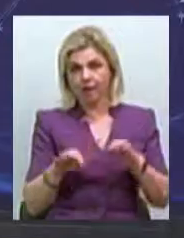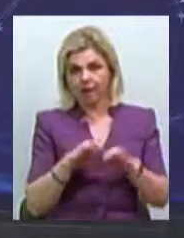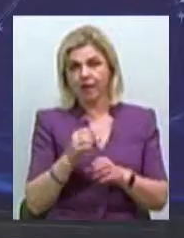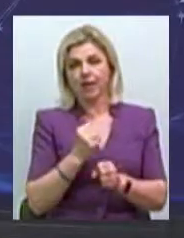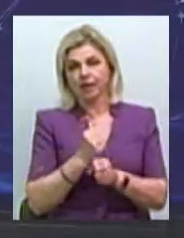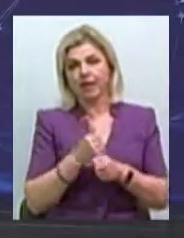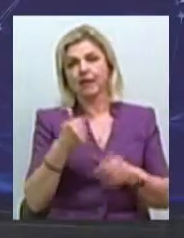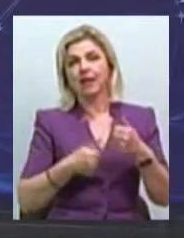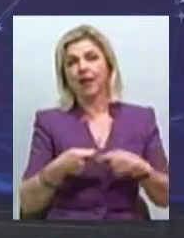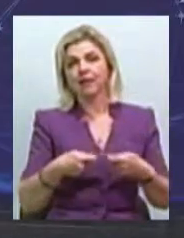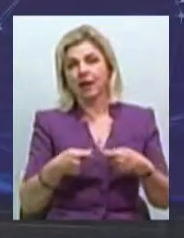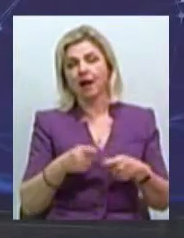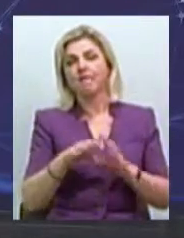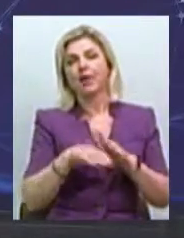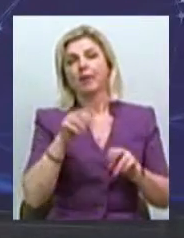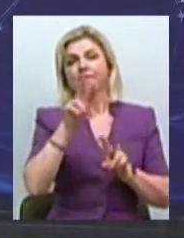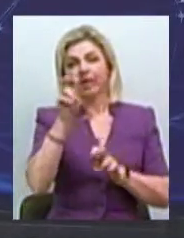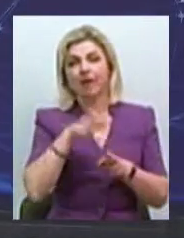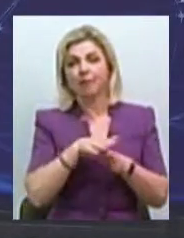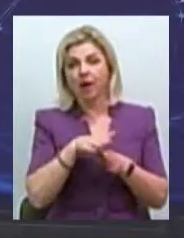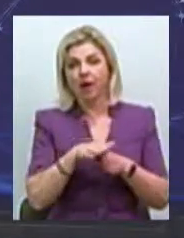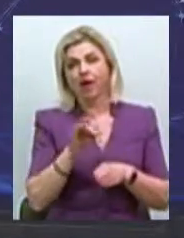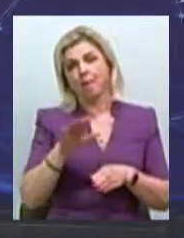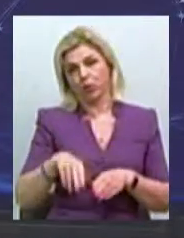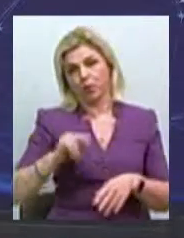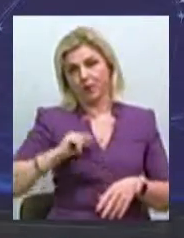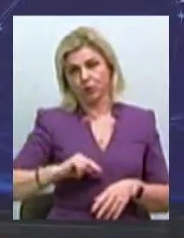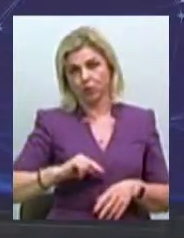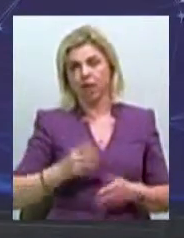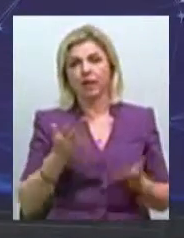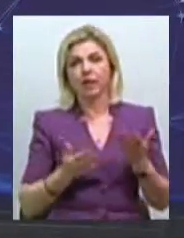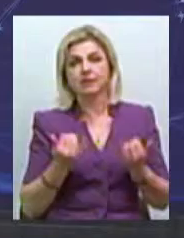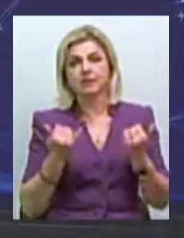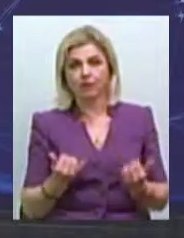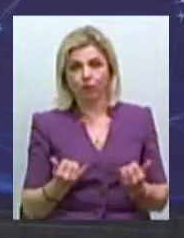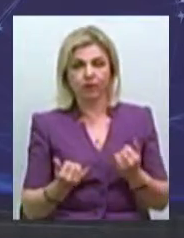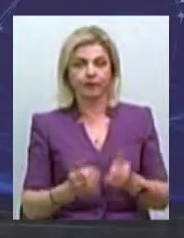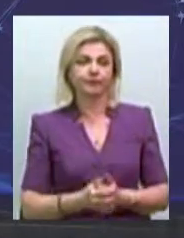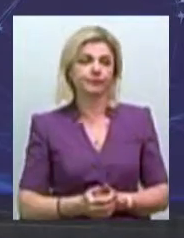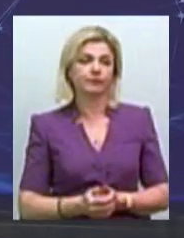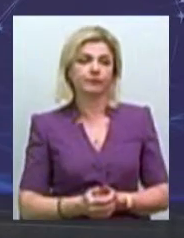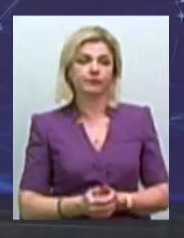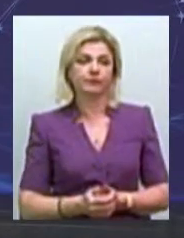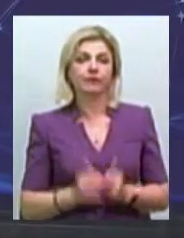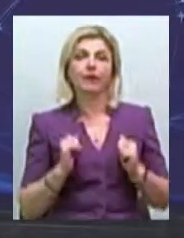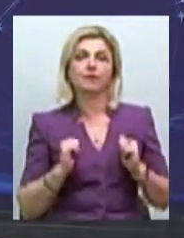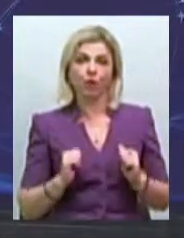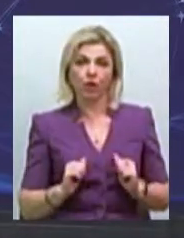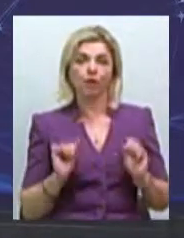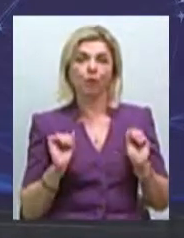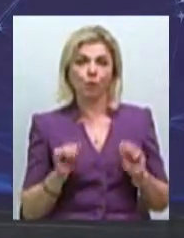тендери, потім вибирається подрядчик і вже працюється. Якщо на сьогоднішній день спокійно